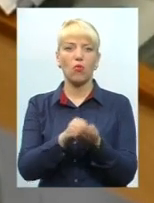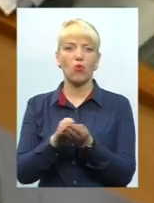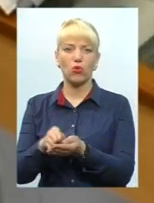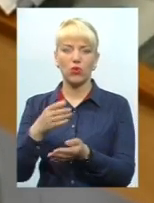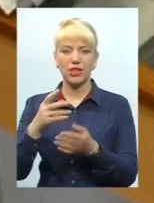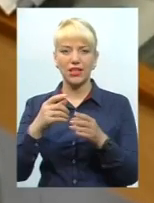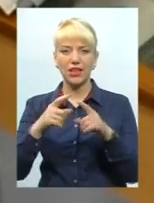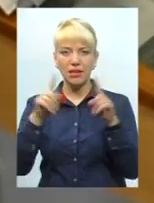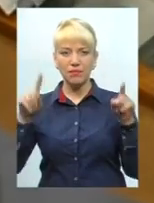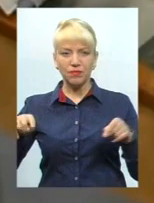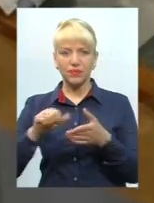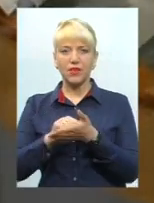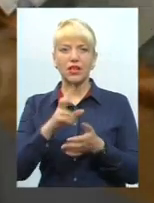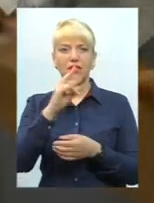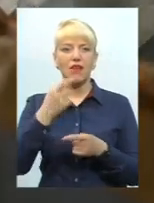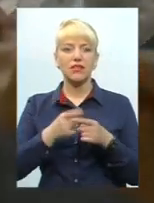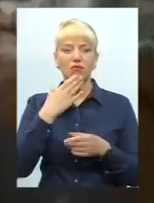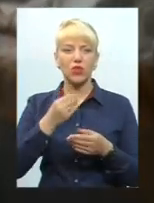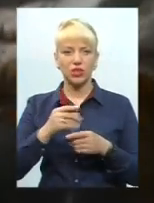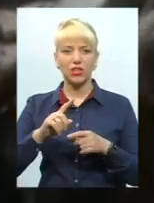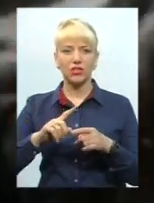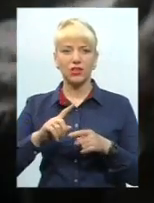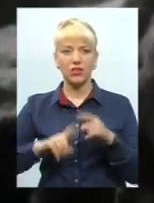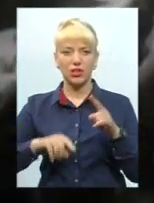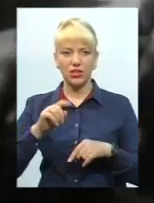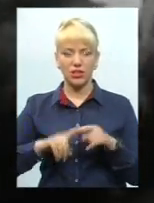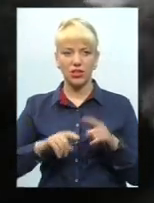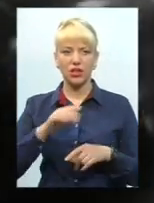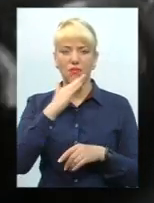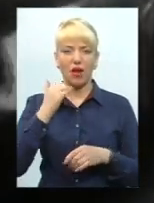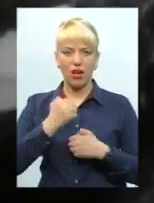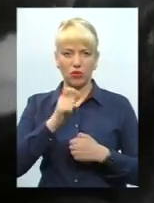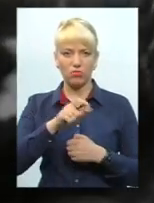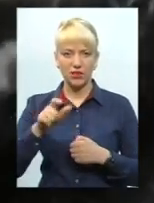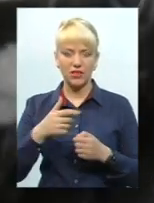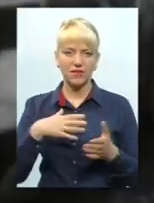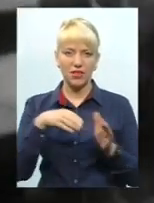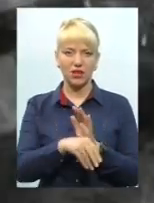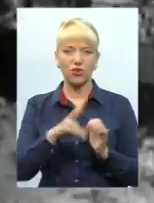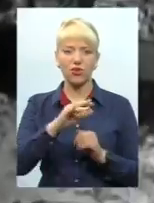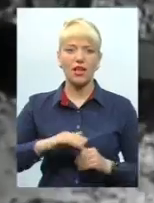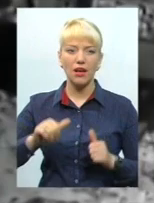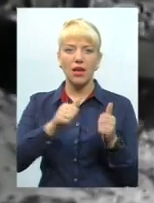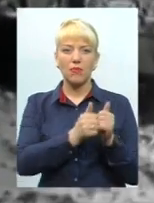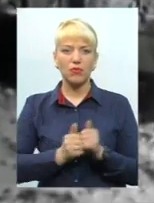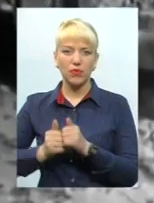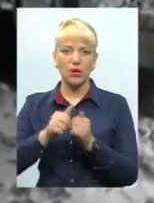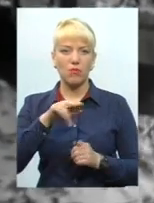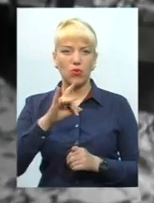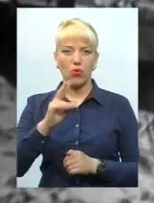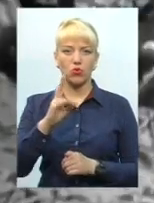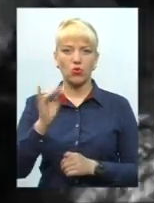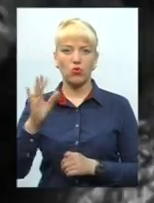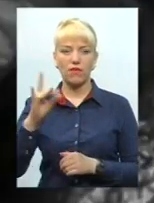рідних. Немало радянських бійців полягло за визволення Проскурова та його околиць. Та й на самій території села окупантами